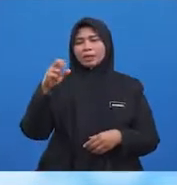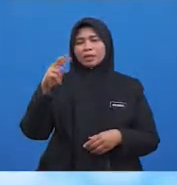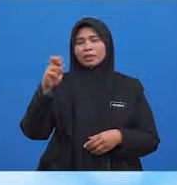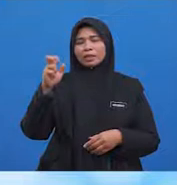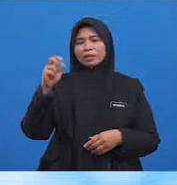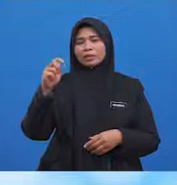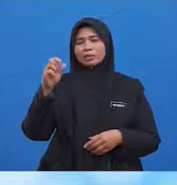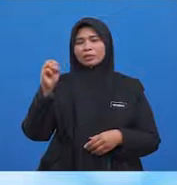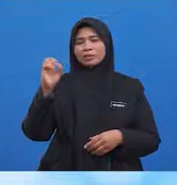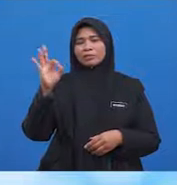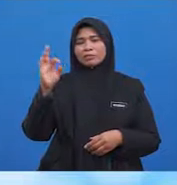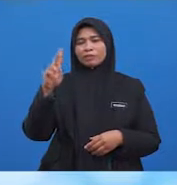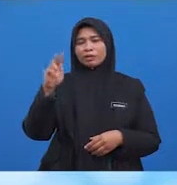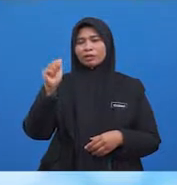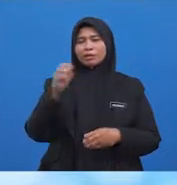abumi